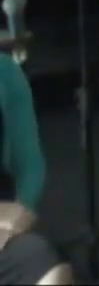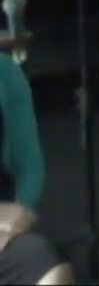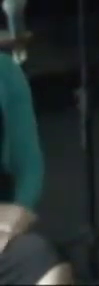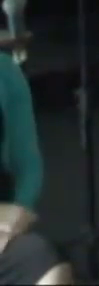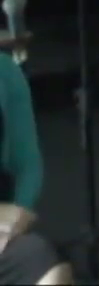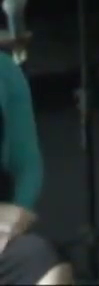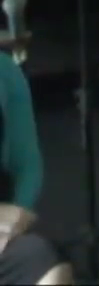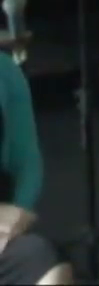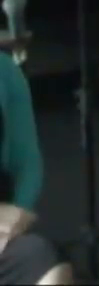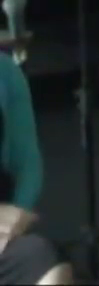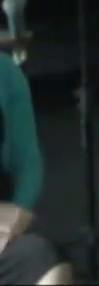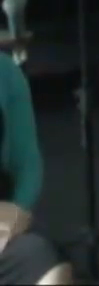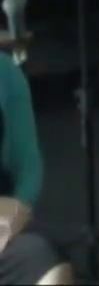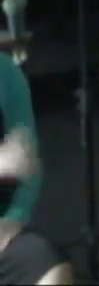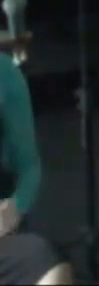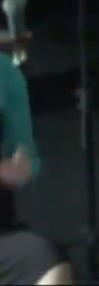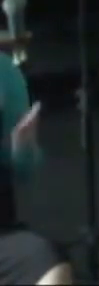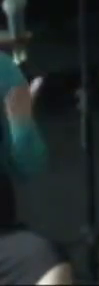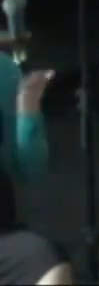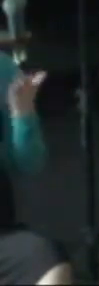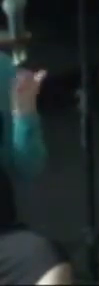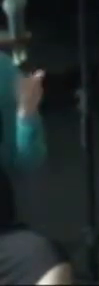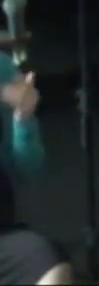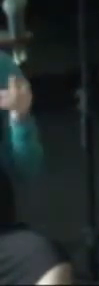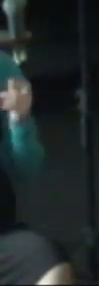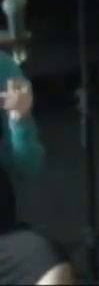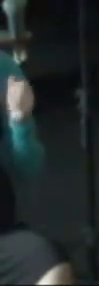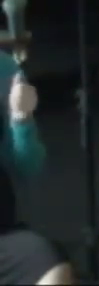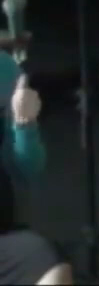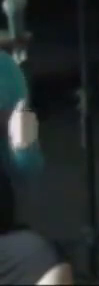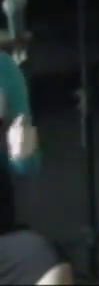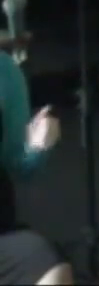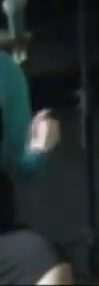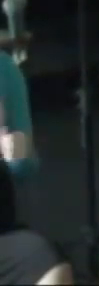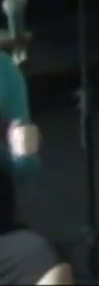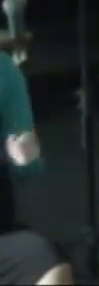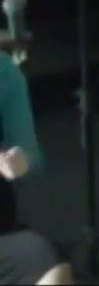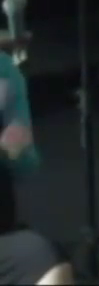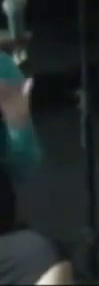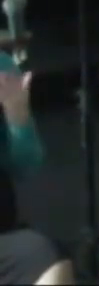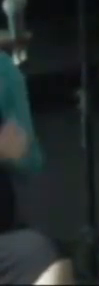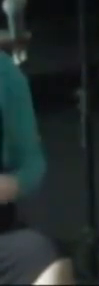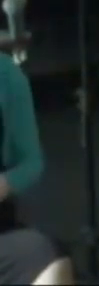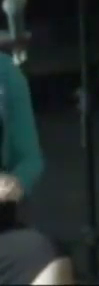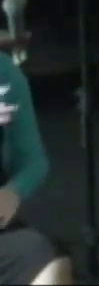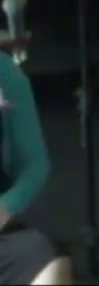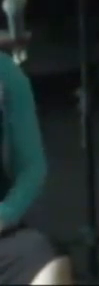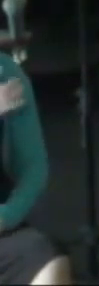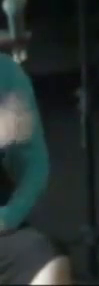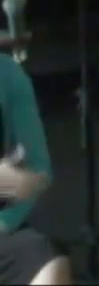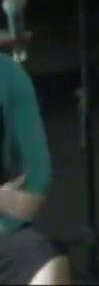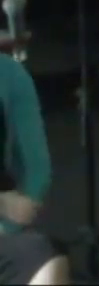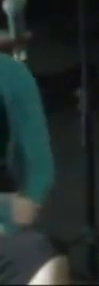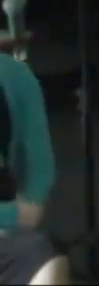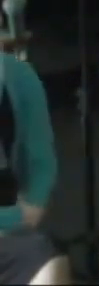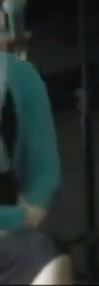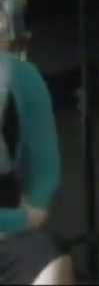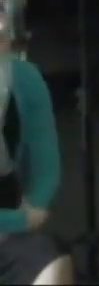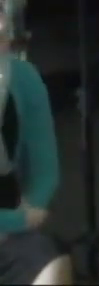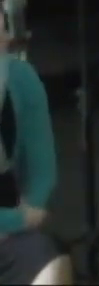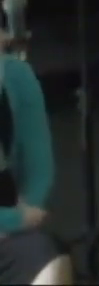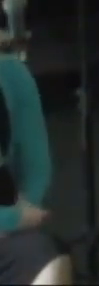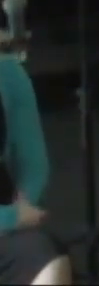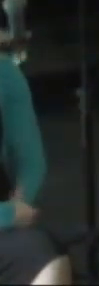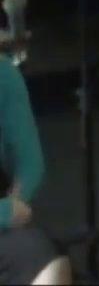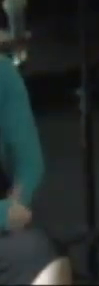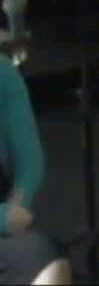увагу громадськості до істин живого Божого Слова, здатних змінити на краще наше суспільство.